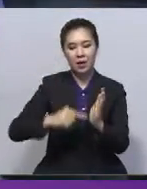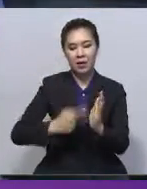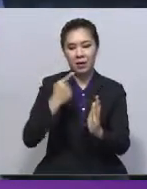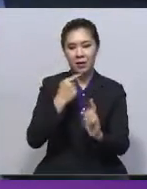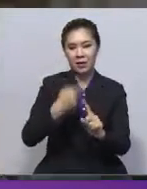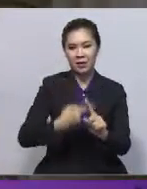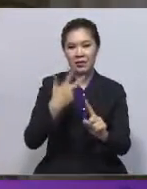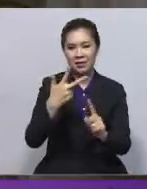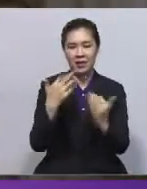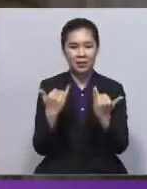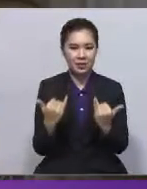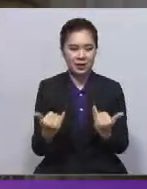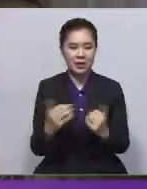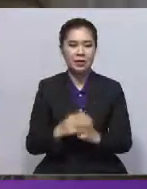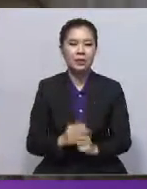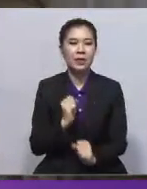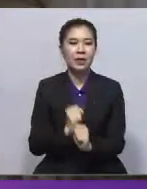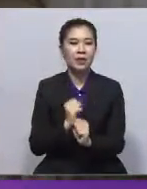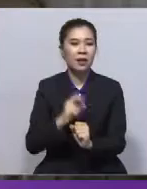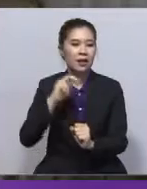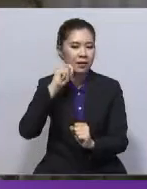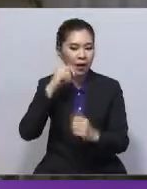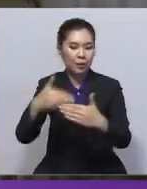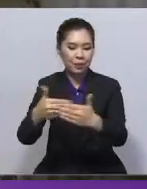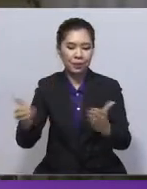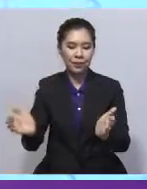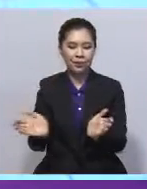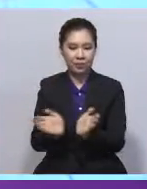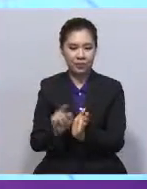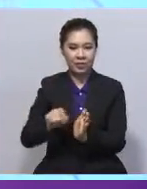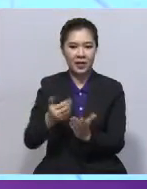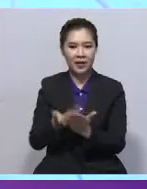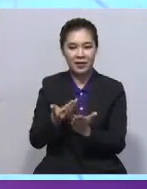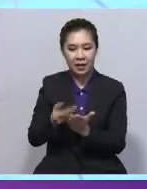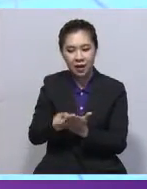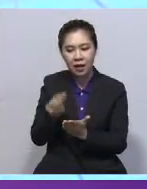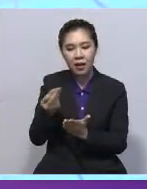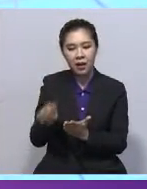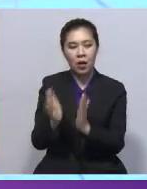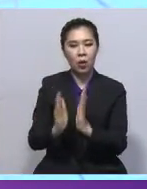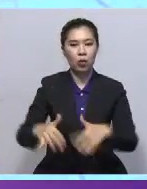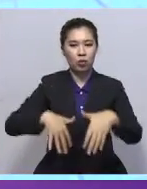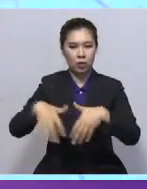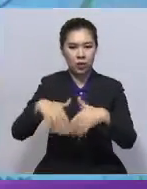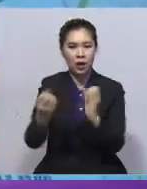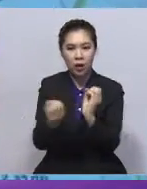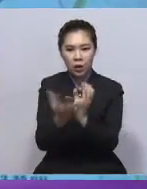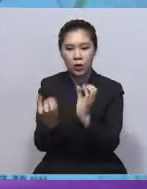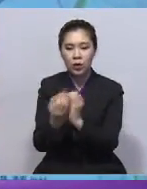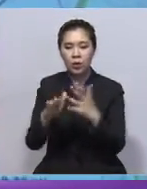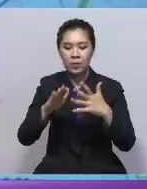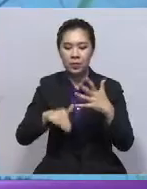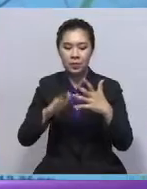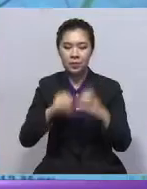มนี้ส่วนการก่อสร้างอ่างเก็บน้ำคลองสังจะจ่ายค่าเวรคืนให้กับพี่น้องประชาชนที่ได้รับผลกระทบได้ในช่วงปล